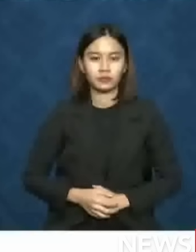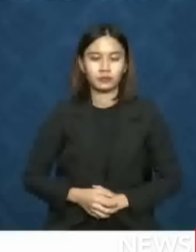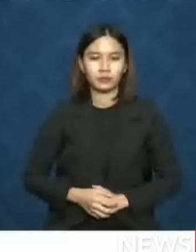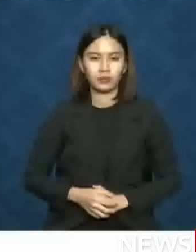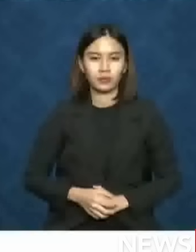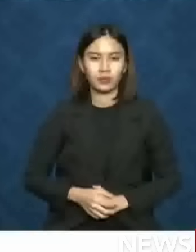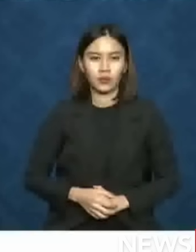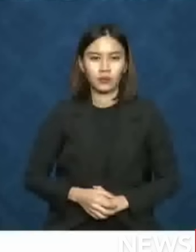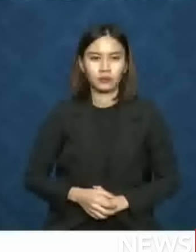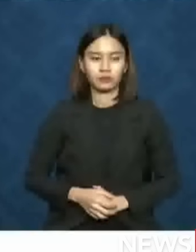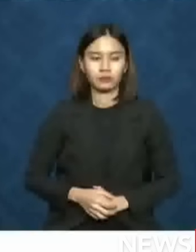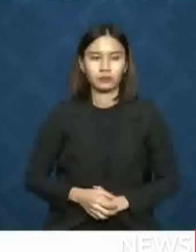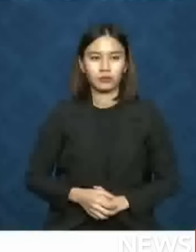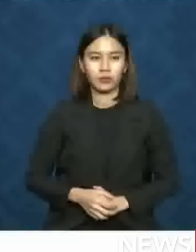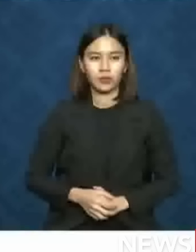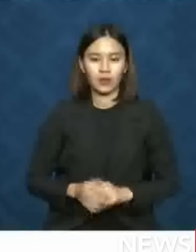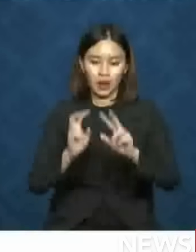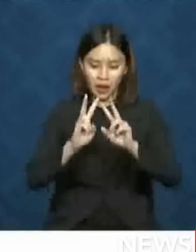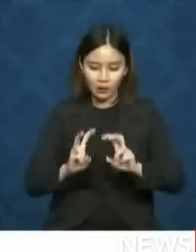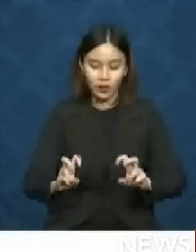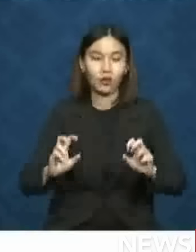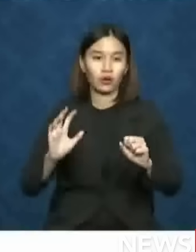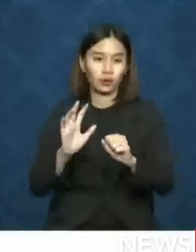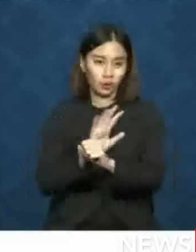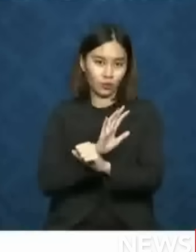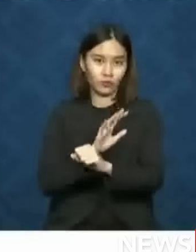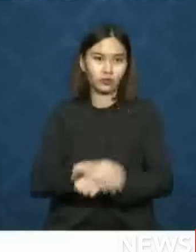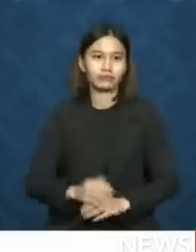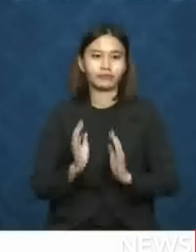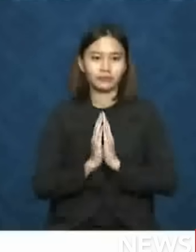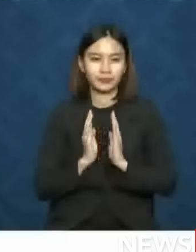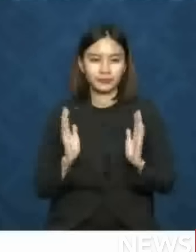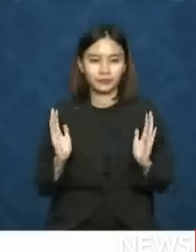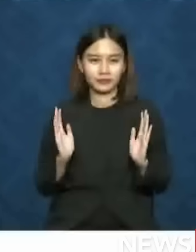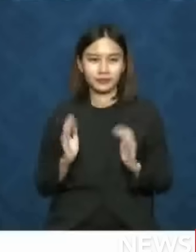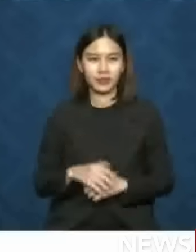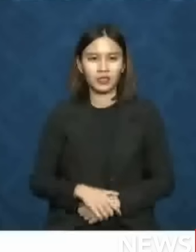2567ให้เป็นไปโดยรอบคอบยิ่งขึ้นขอบคุณ